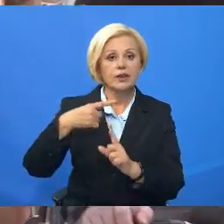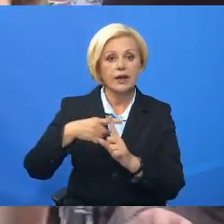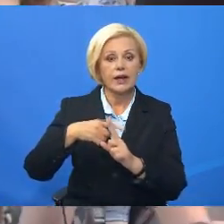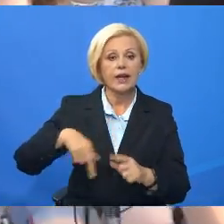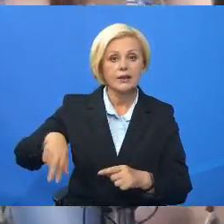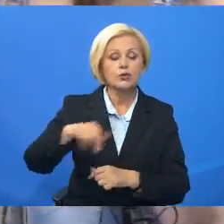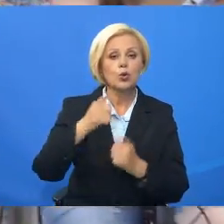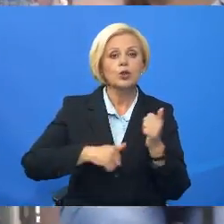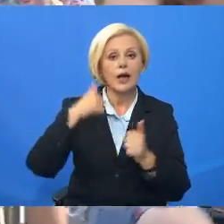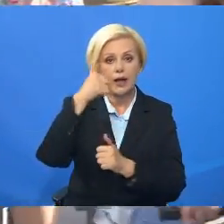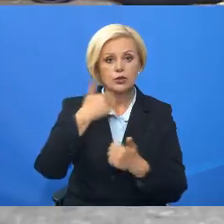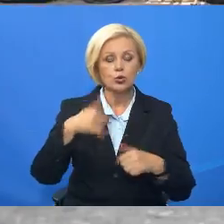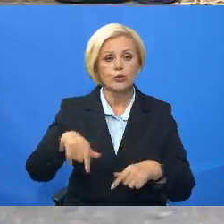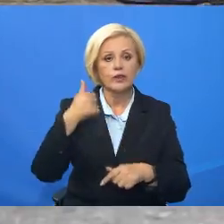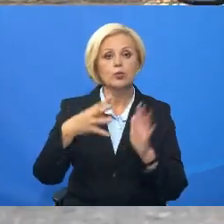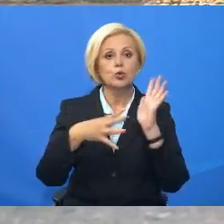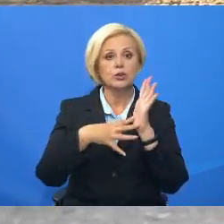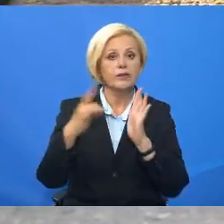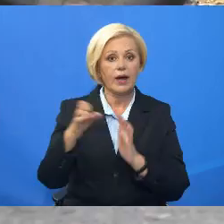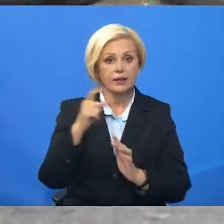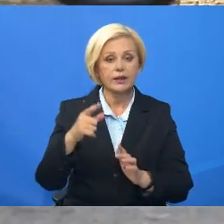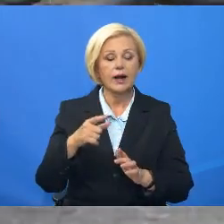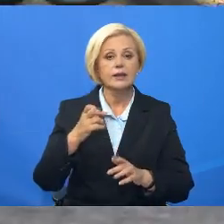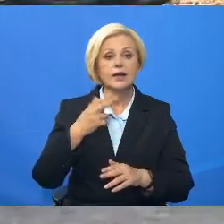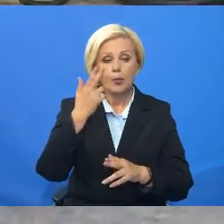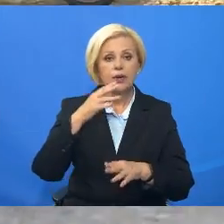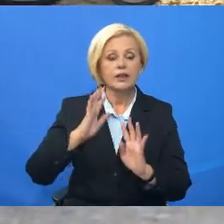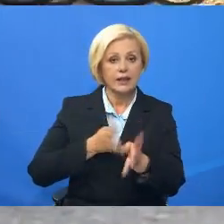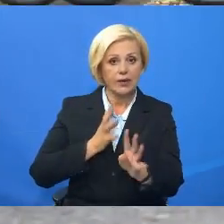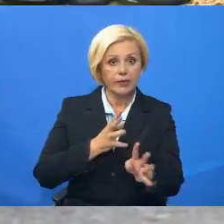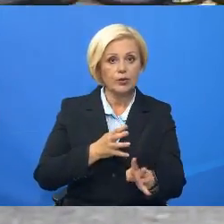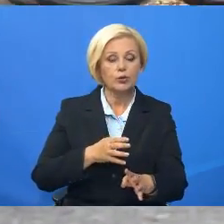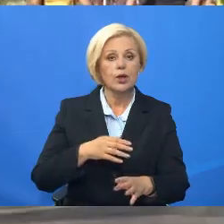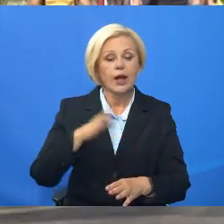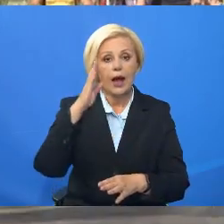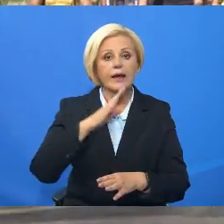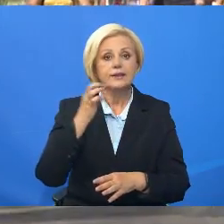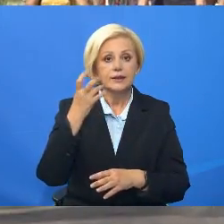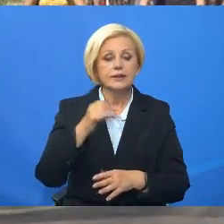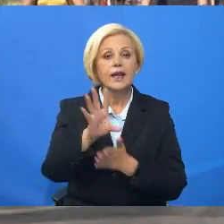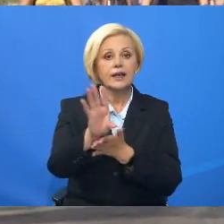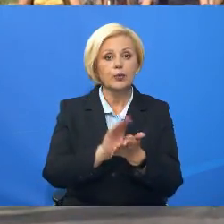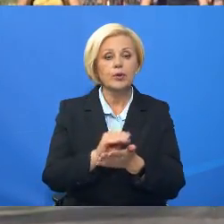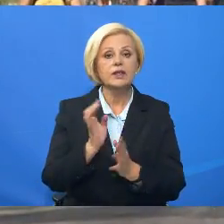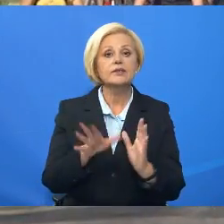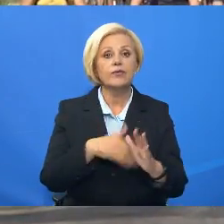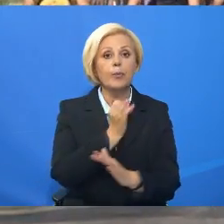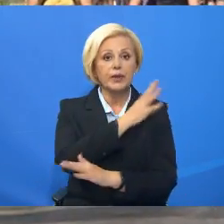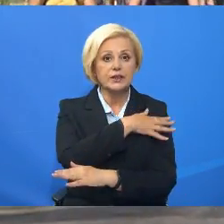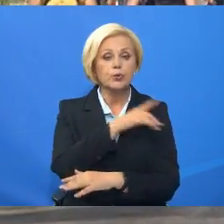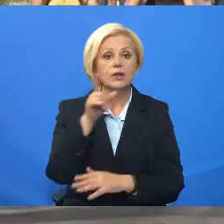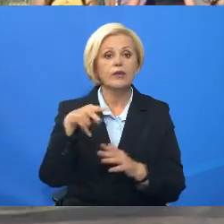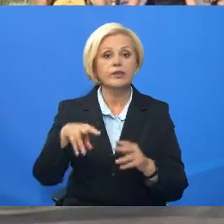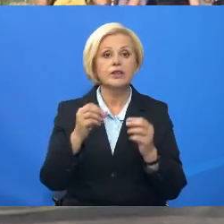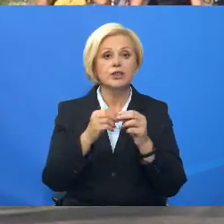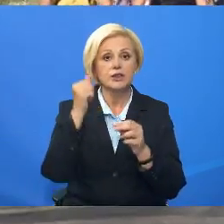уладковываюць штогод, сёлетні ўжо 9-ты. Традыцыю шэсця на двухкаловым транспарце айцец Сергій пераняў у Санкт-Петербургу, дзе ў 2010 годзе